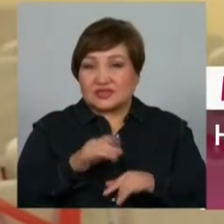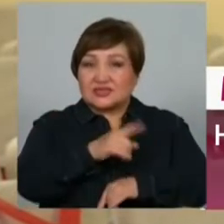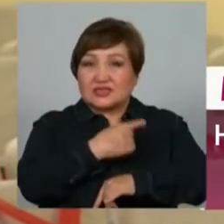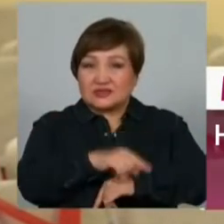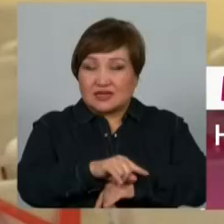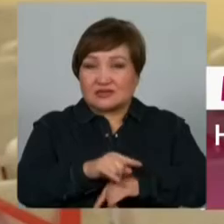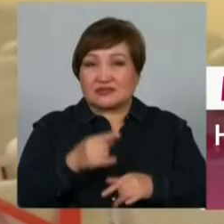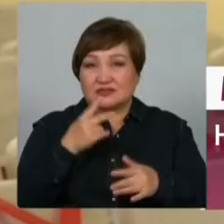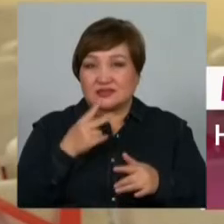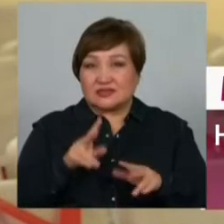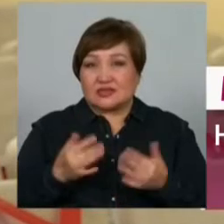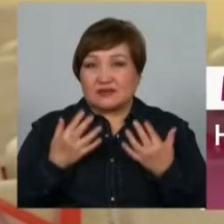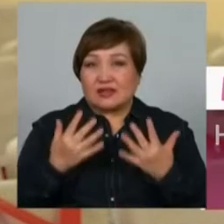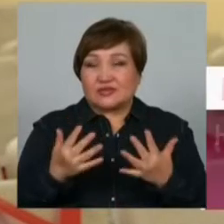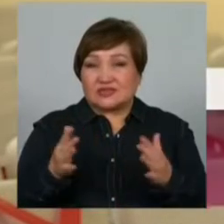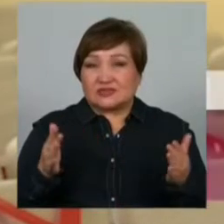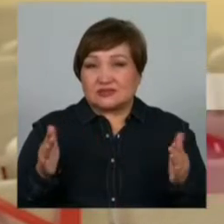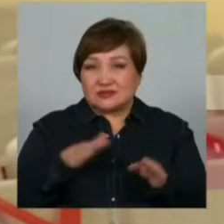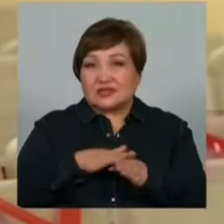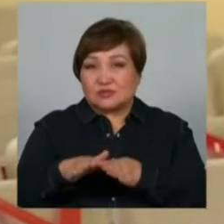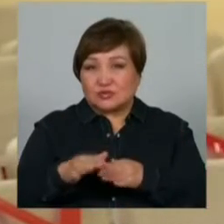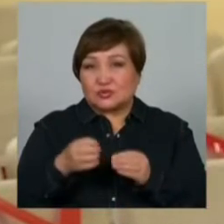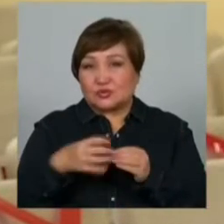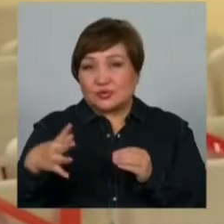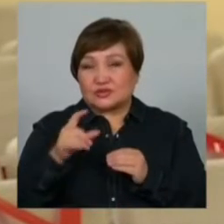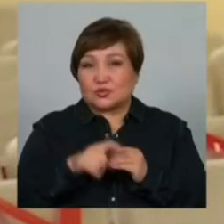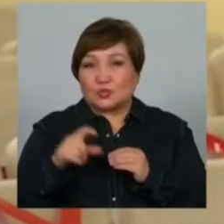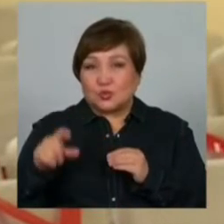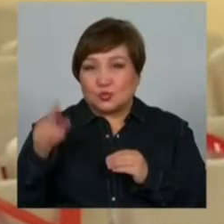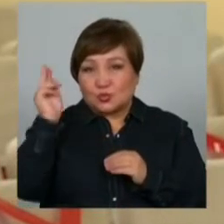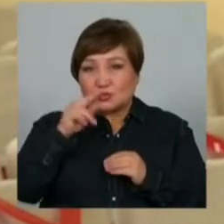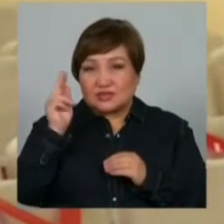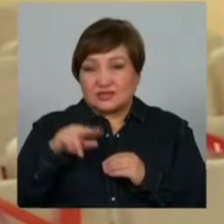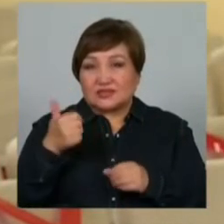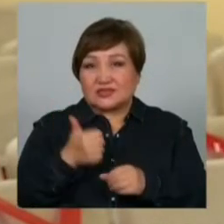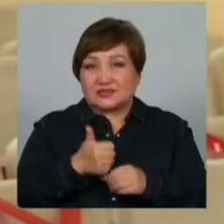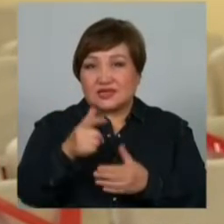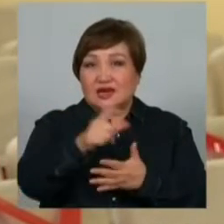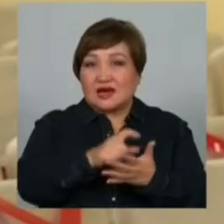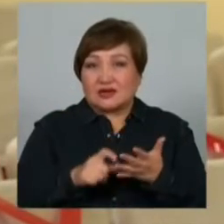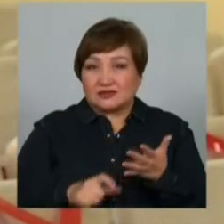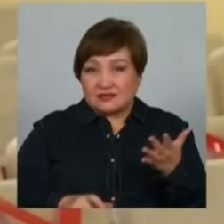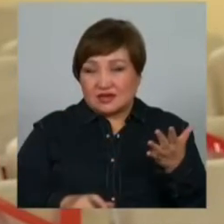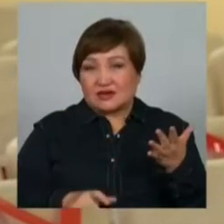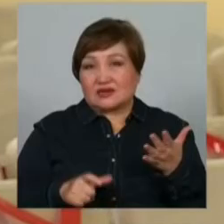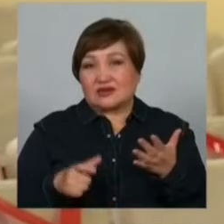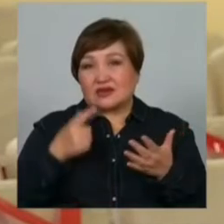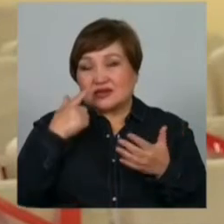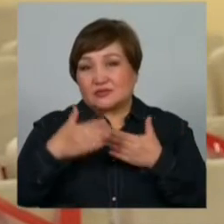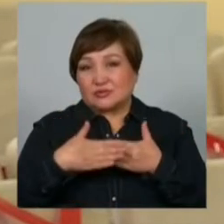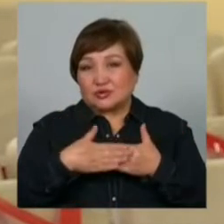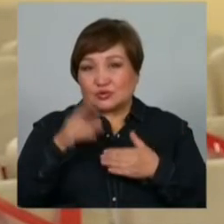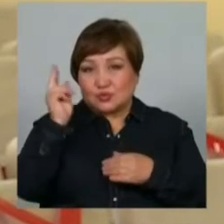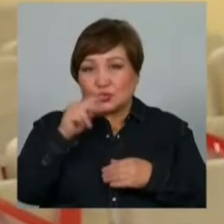отырып 15 ғана оқушыны аудандық негізгі ақындыққа жақын оқушыларын шақырып,